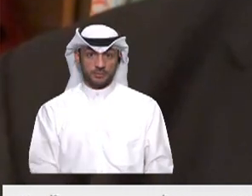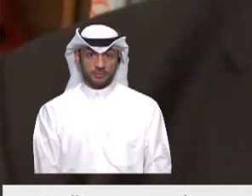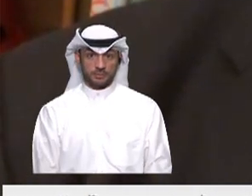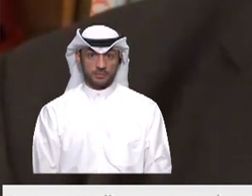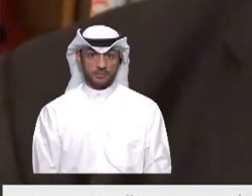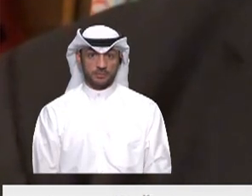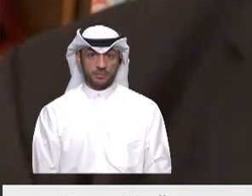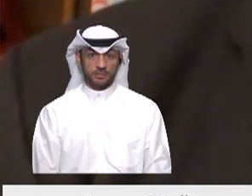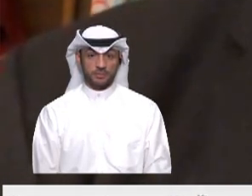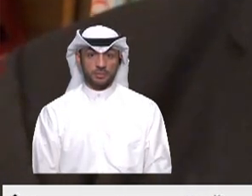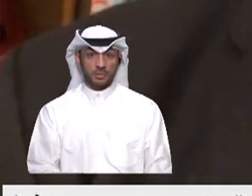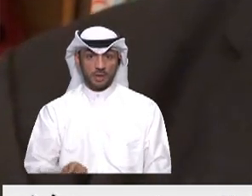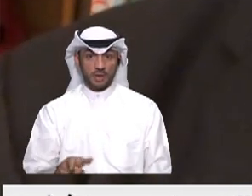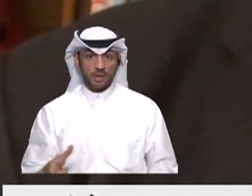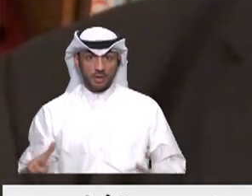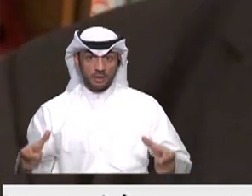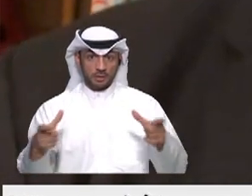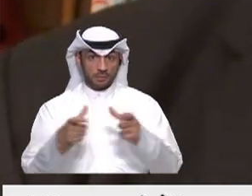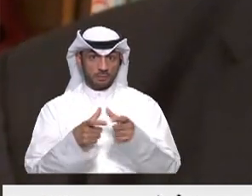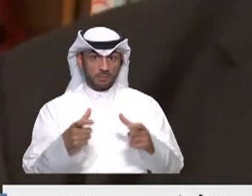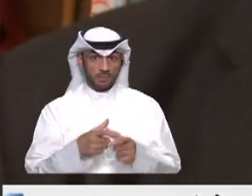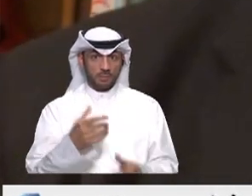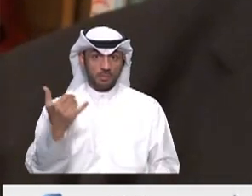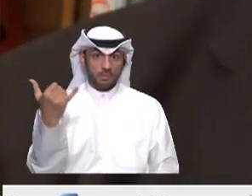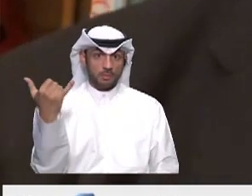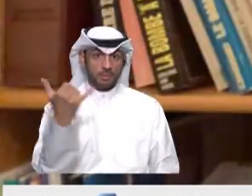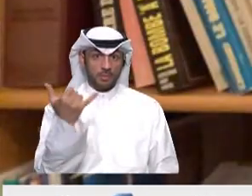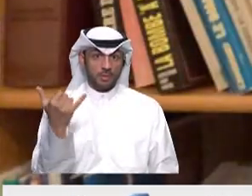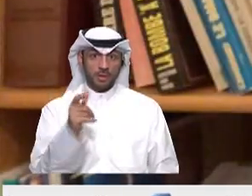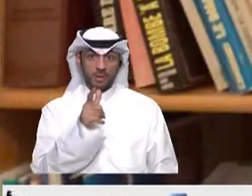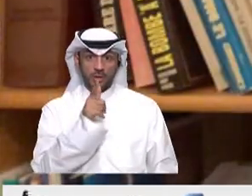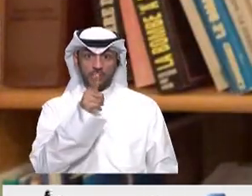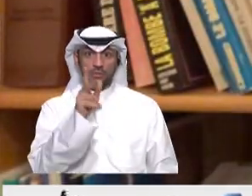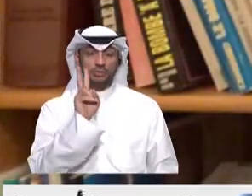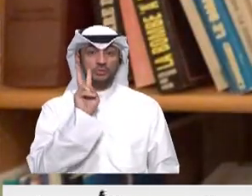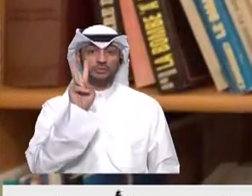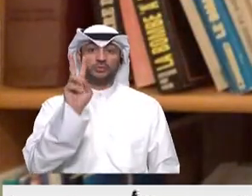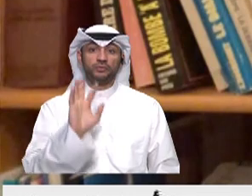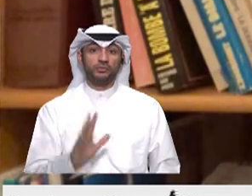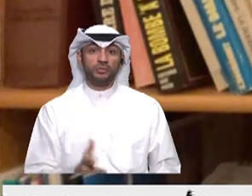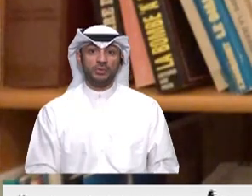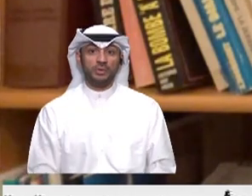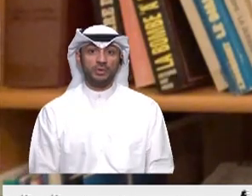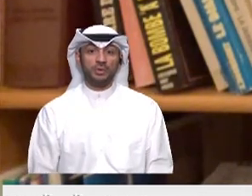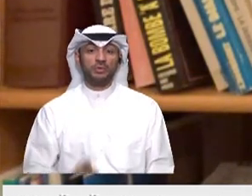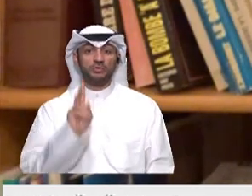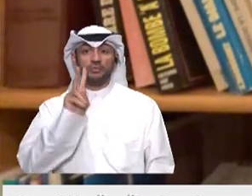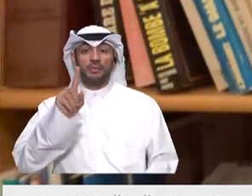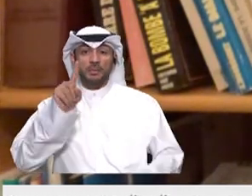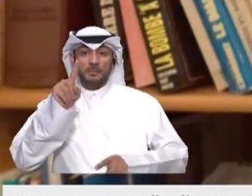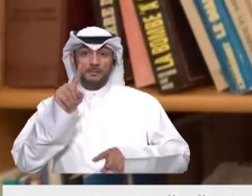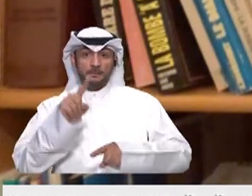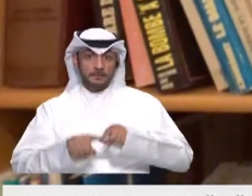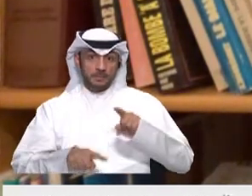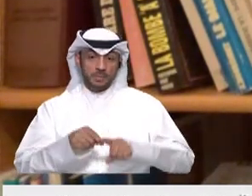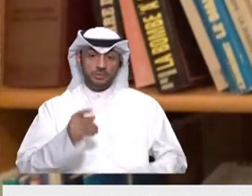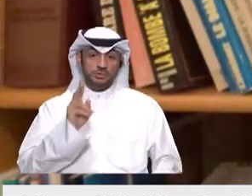تأتي أهمية هذه القمة في الواقع بسبب الأحوال والمشاكل التي تعاني